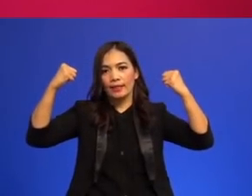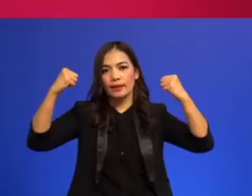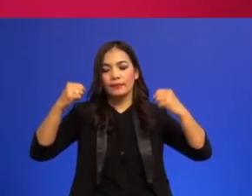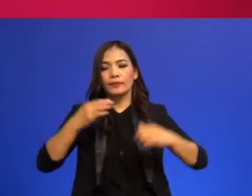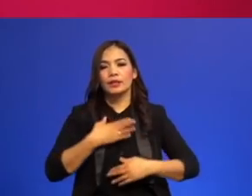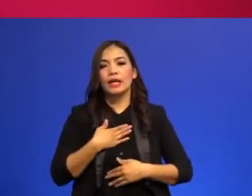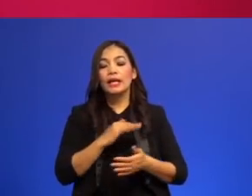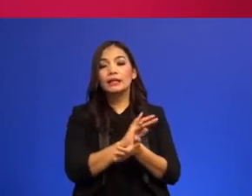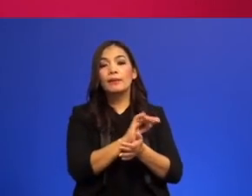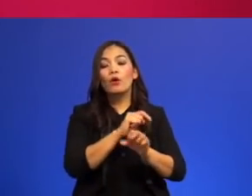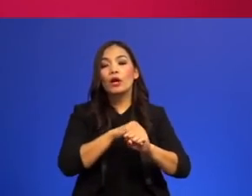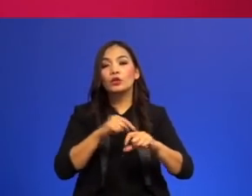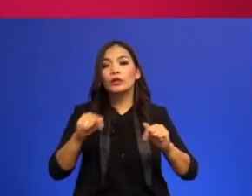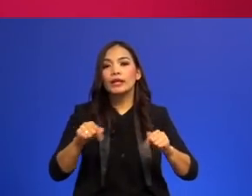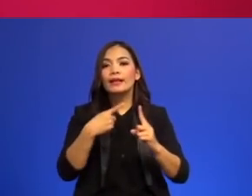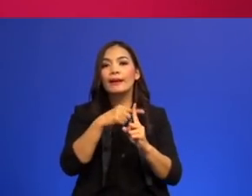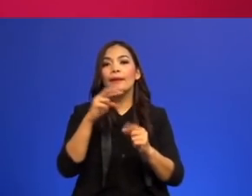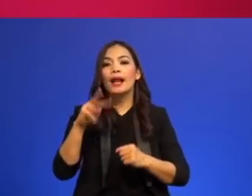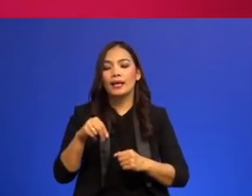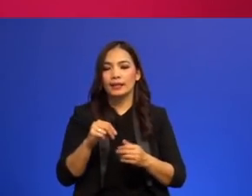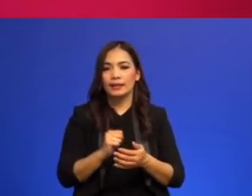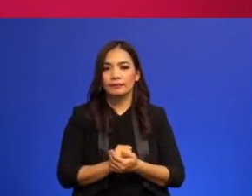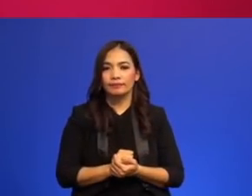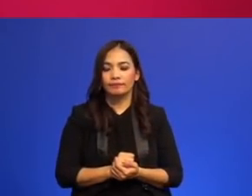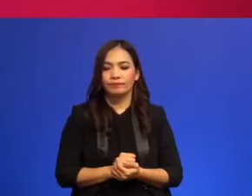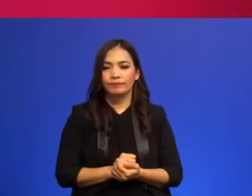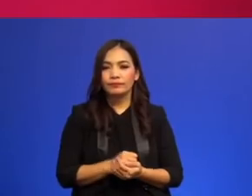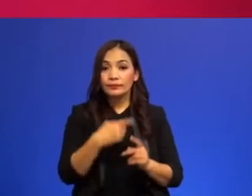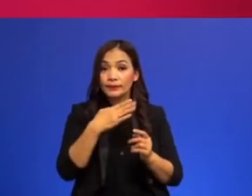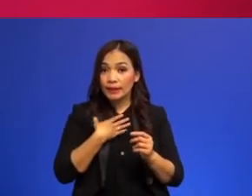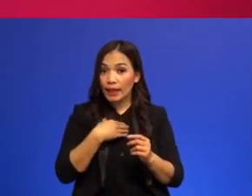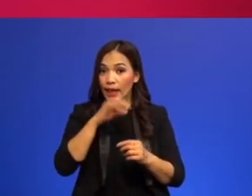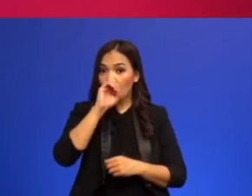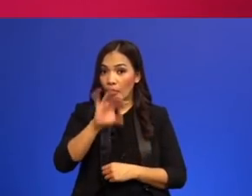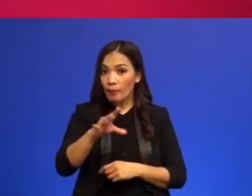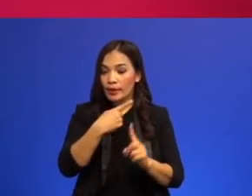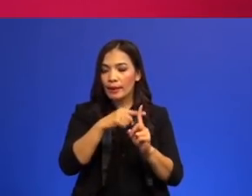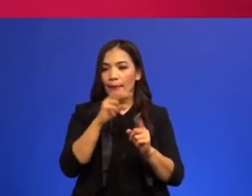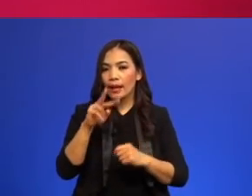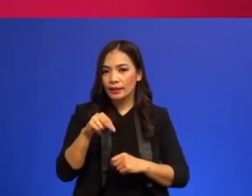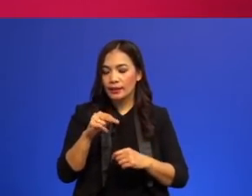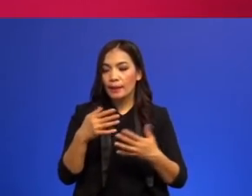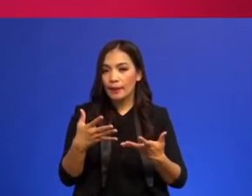di kesempatan ini perlu menambahkan begini, saudara. Perlu menambahkan begini.